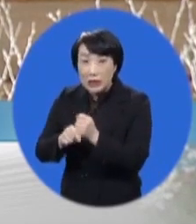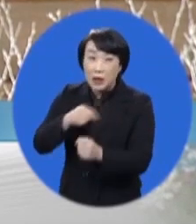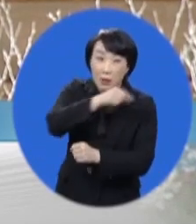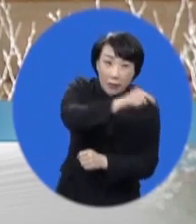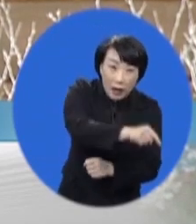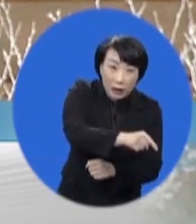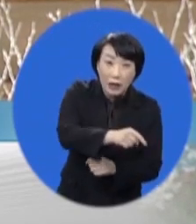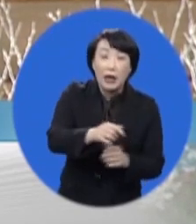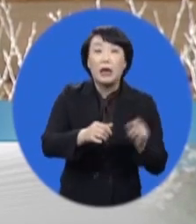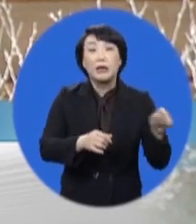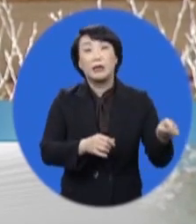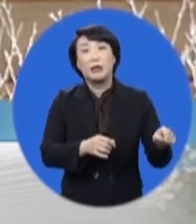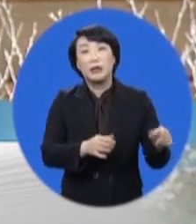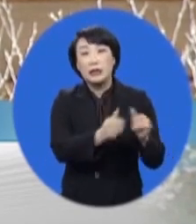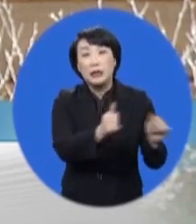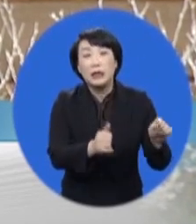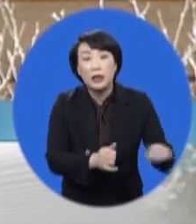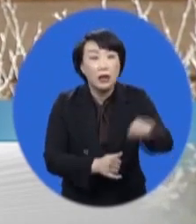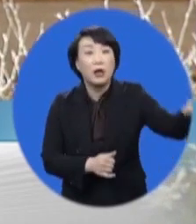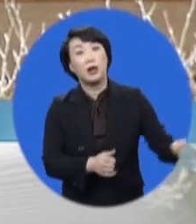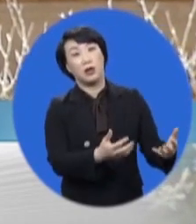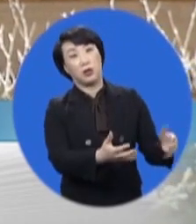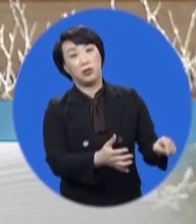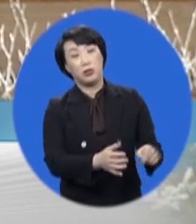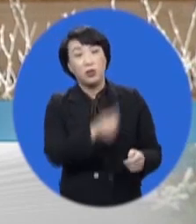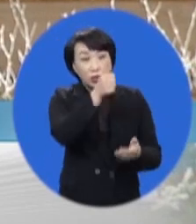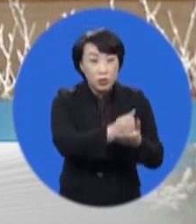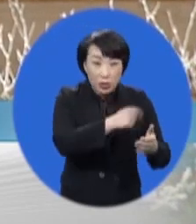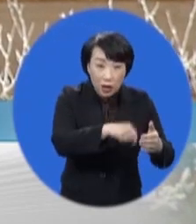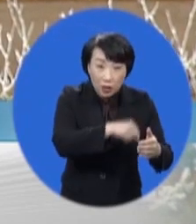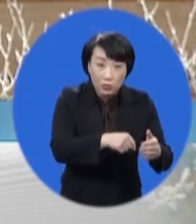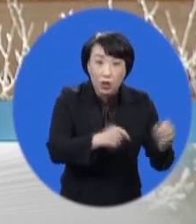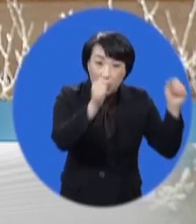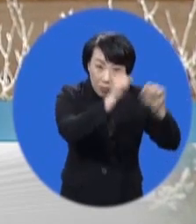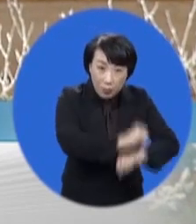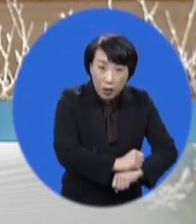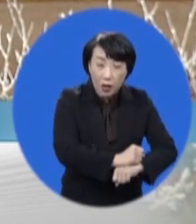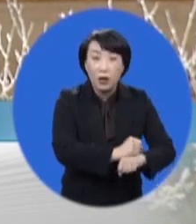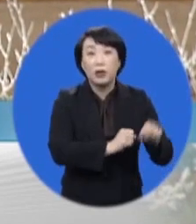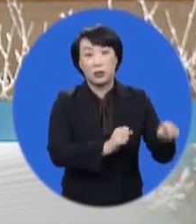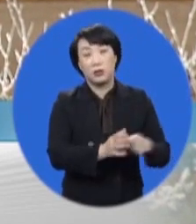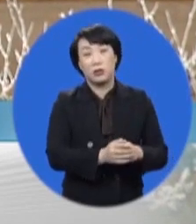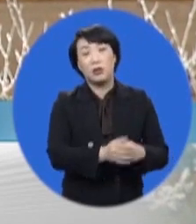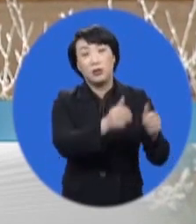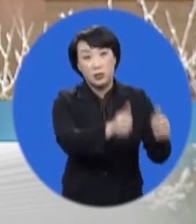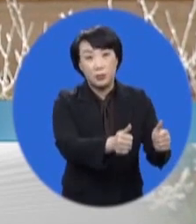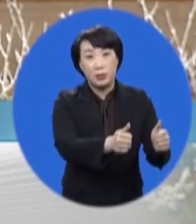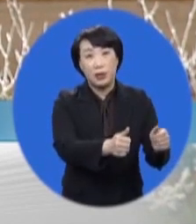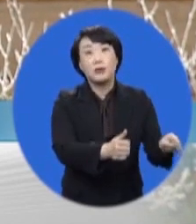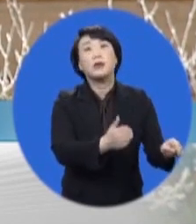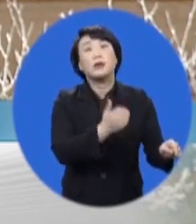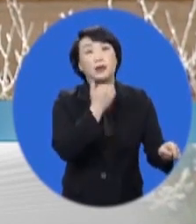밖에 있는 인간들은 죄 아래서 멸망받을